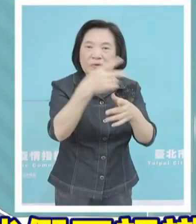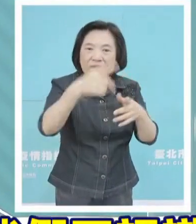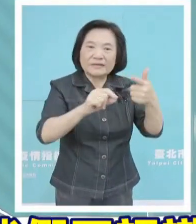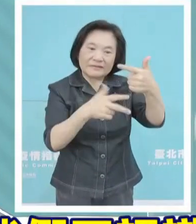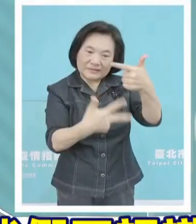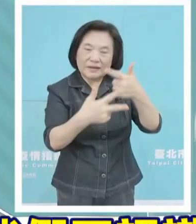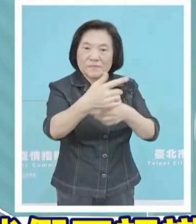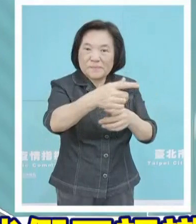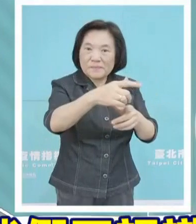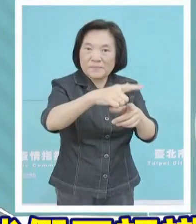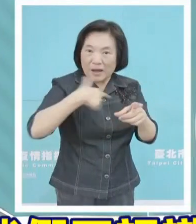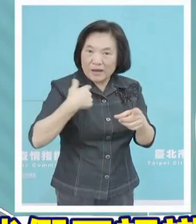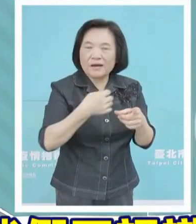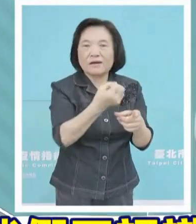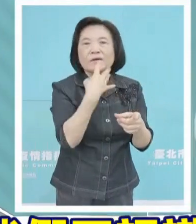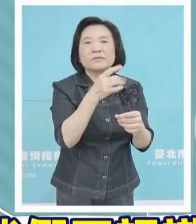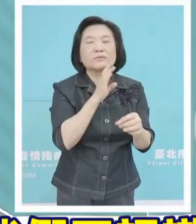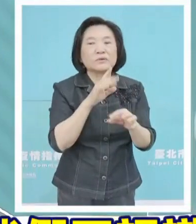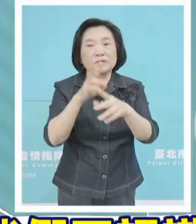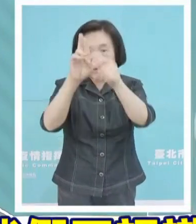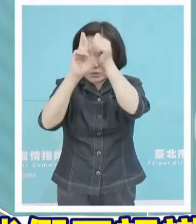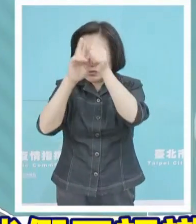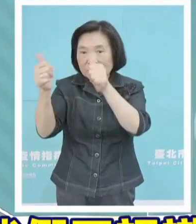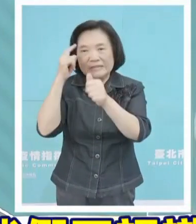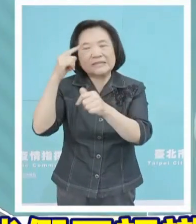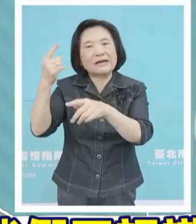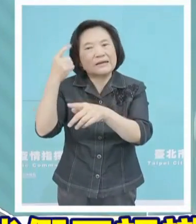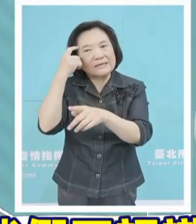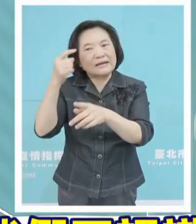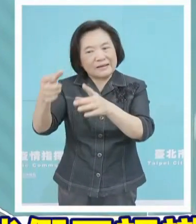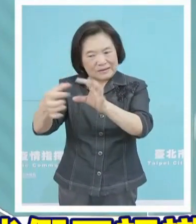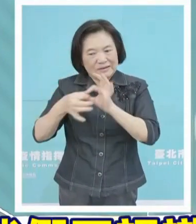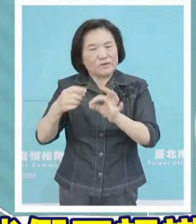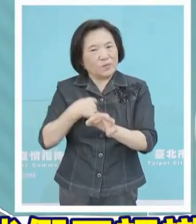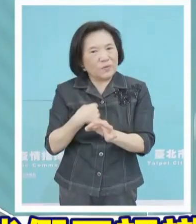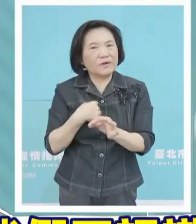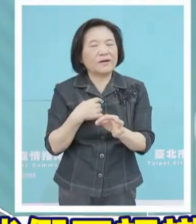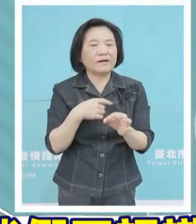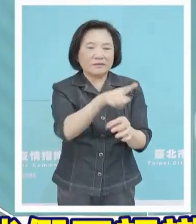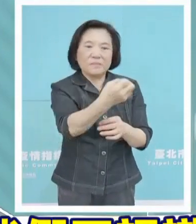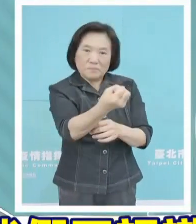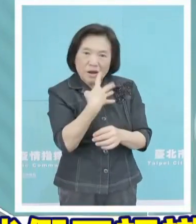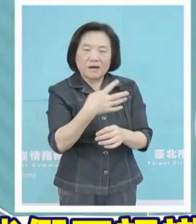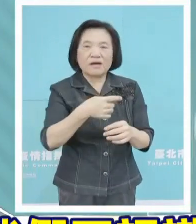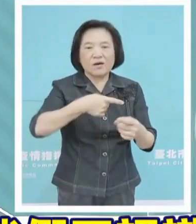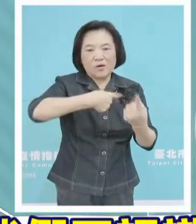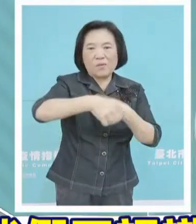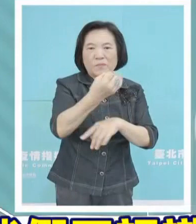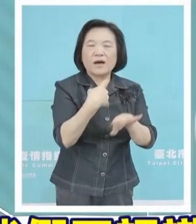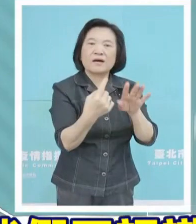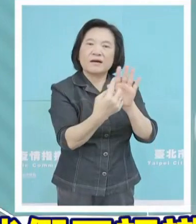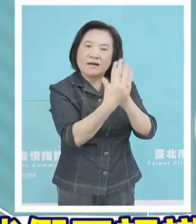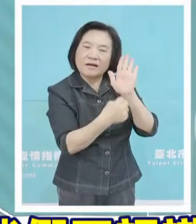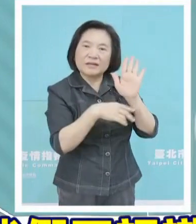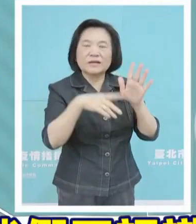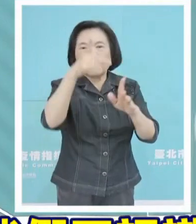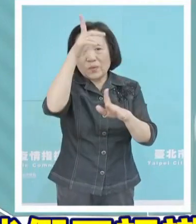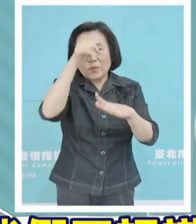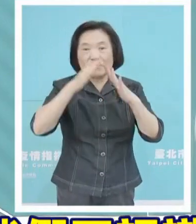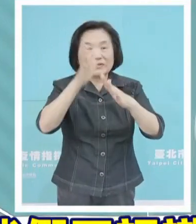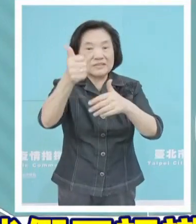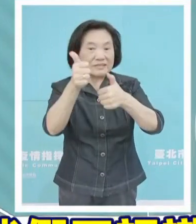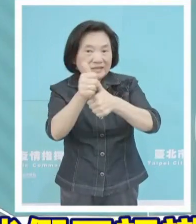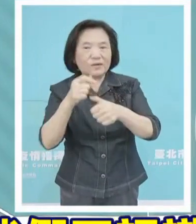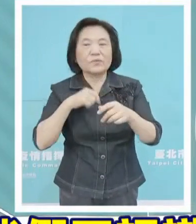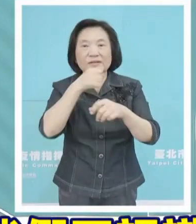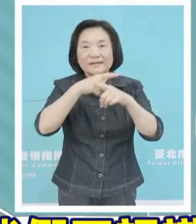话，所以他就转了一个这个简讯：黄副市长，我是台大许金川医师，谢谢你过